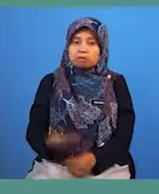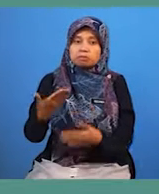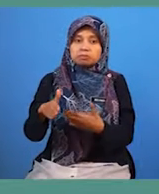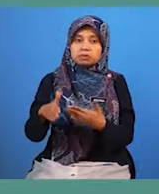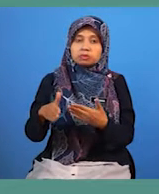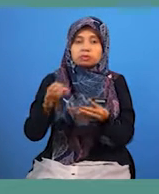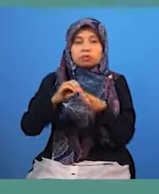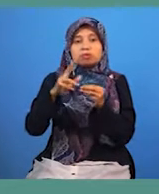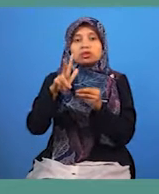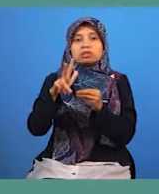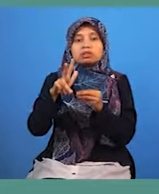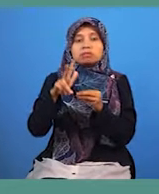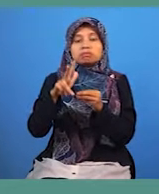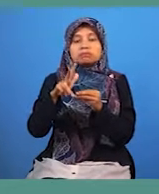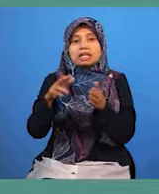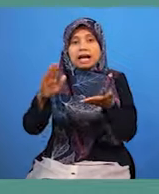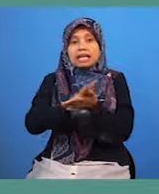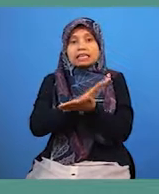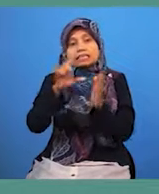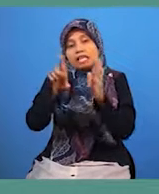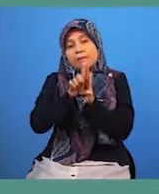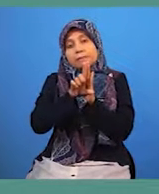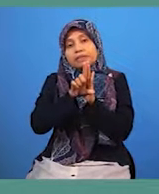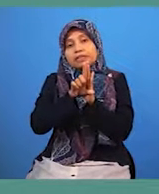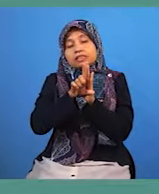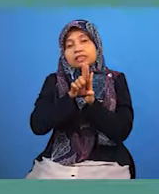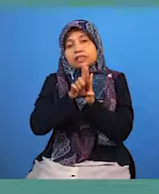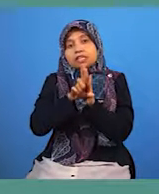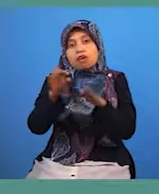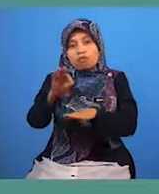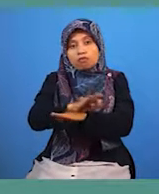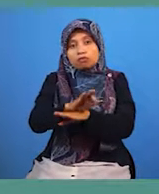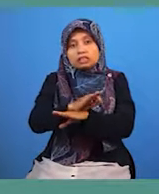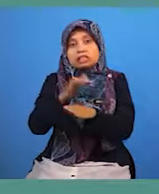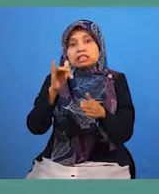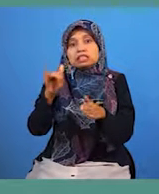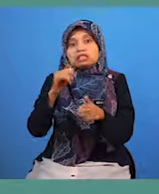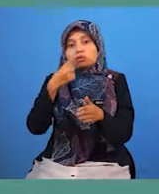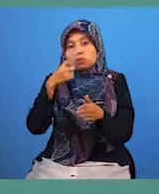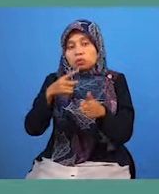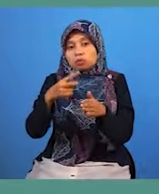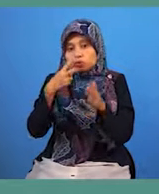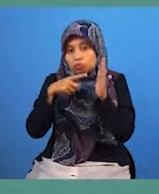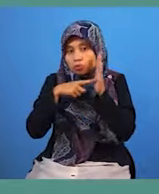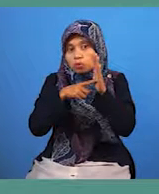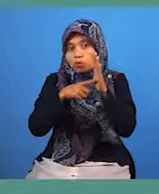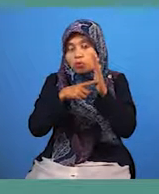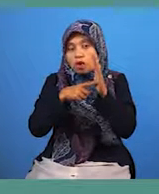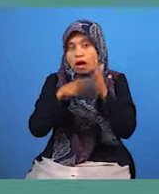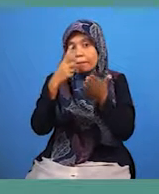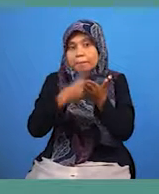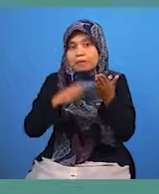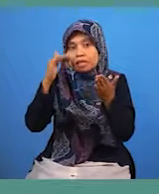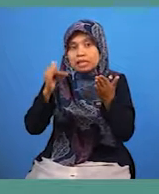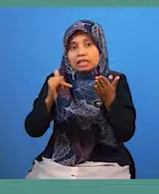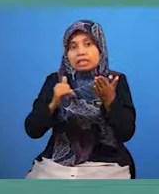Kemudian, yang ketiga, kertas label. Fungsi label adalah untuk memaparkan maklumat